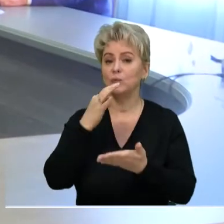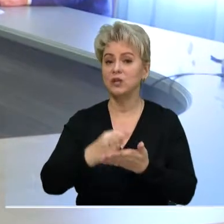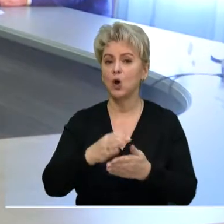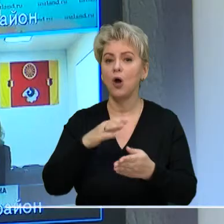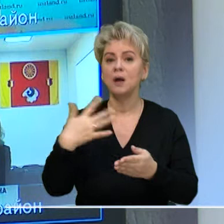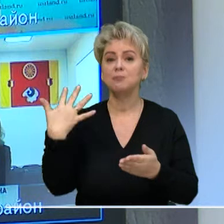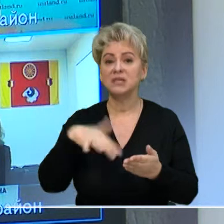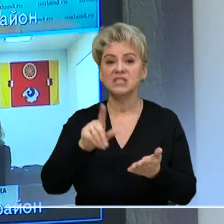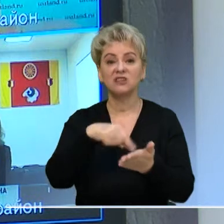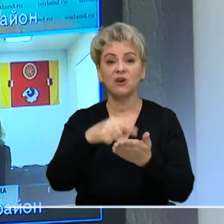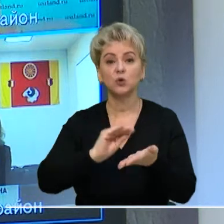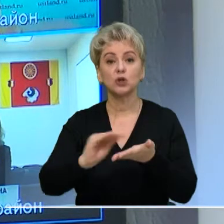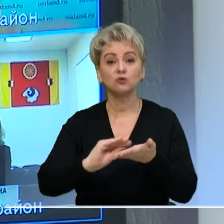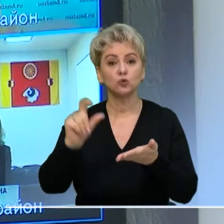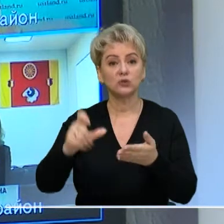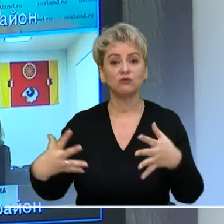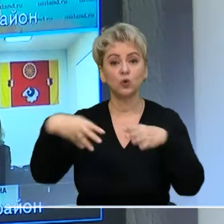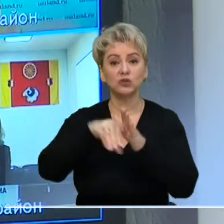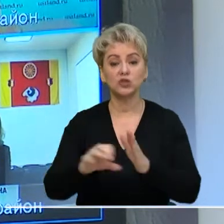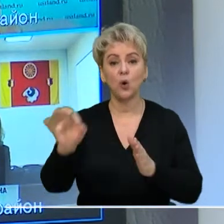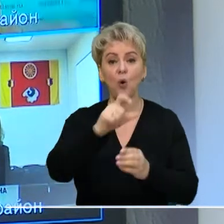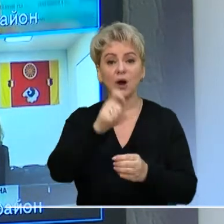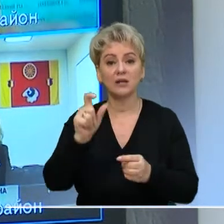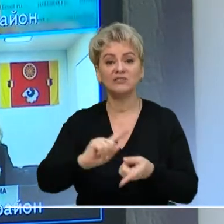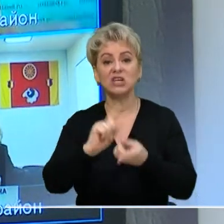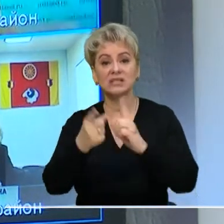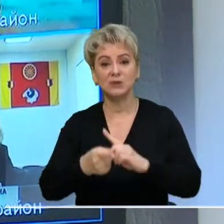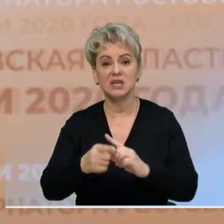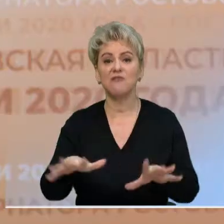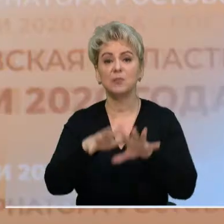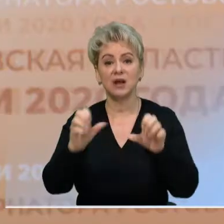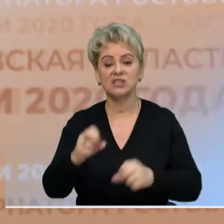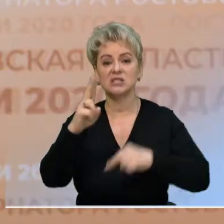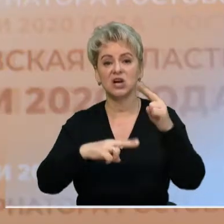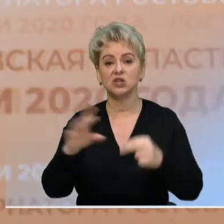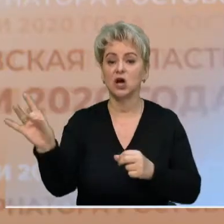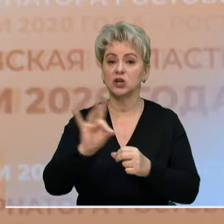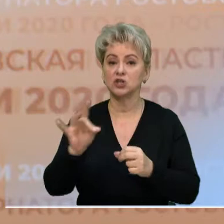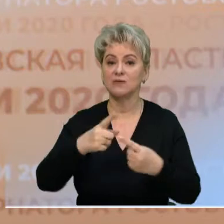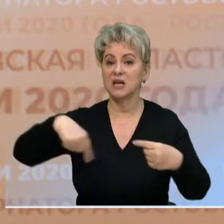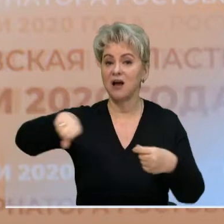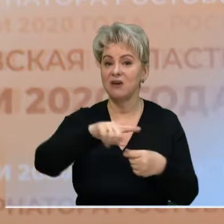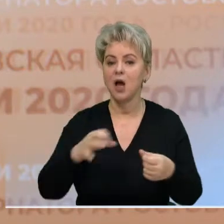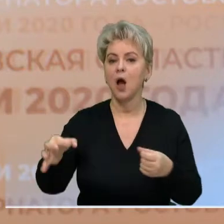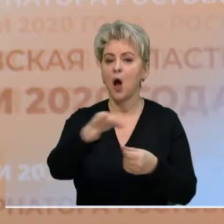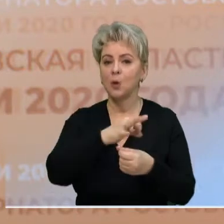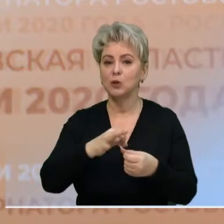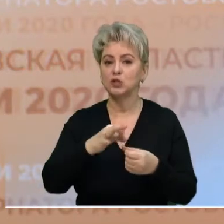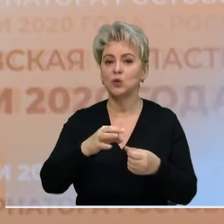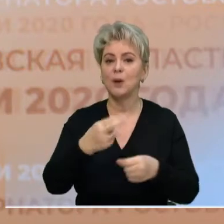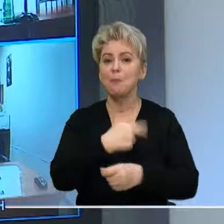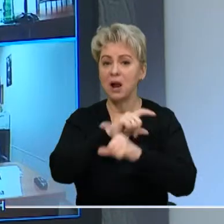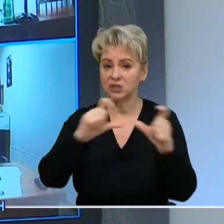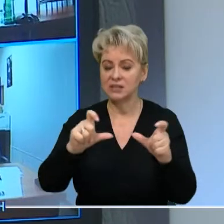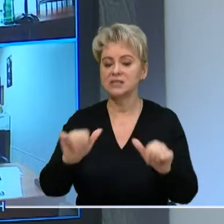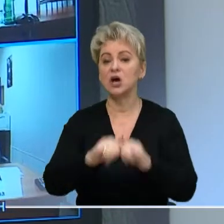на 50 вопросов журналистов, в том числе о кадровых перестановках в правительстве, о строительстве Ростовского кольца, областной инфекционной